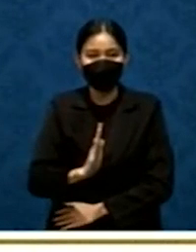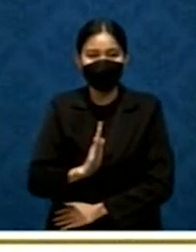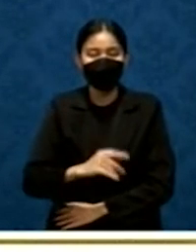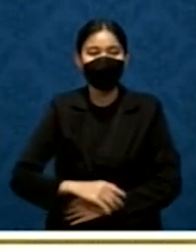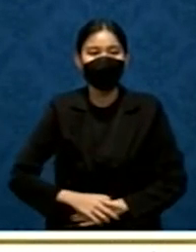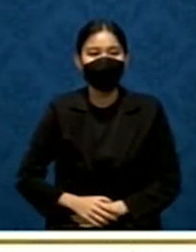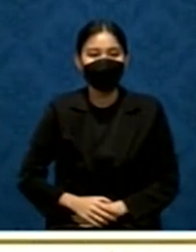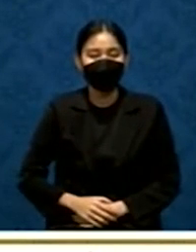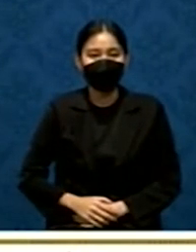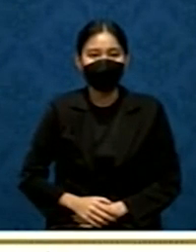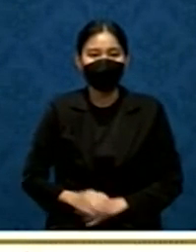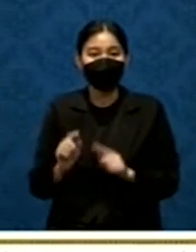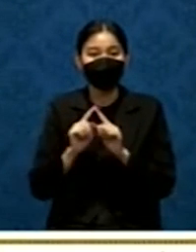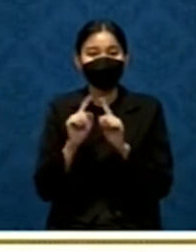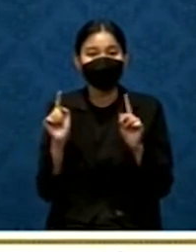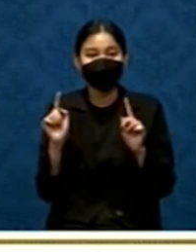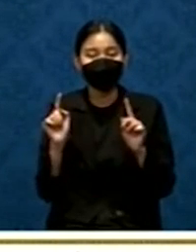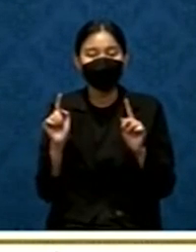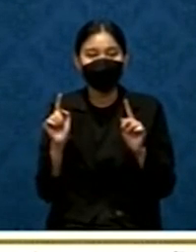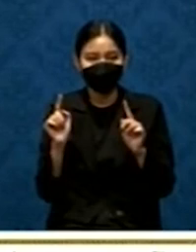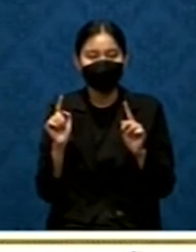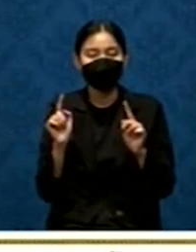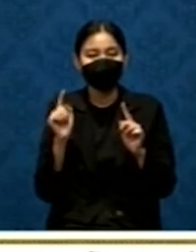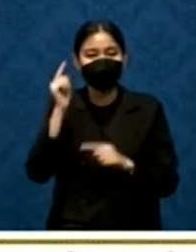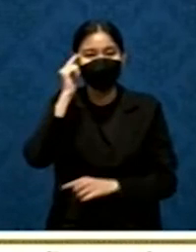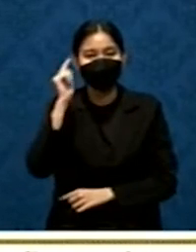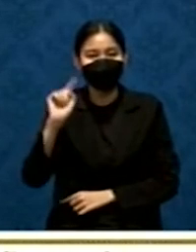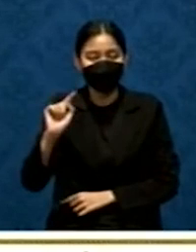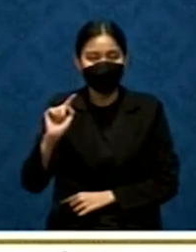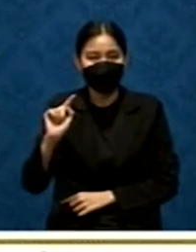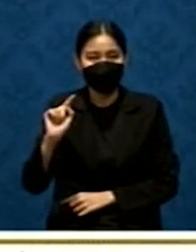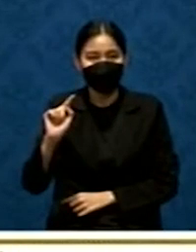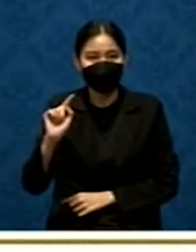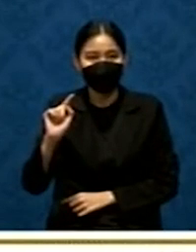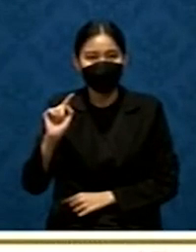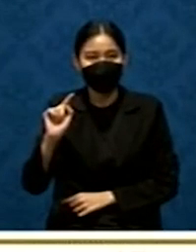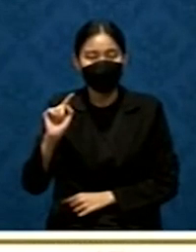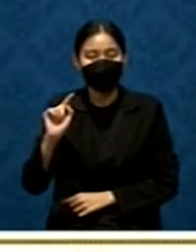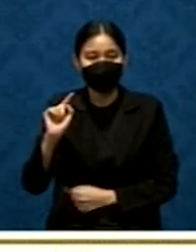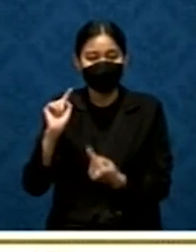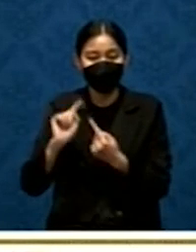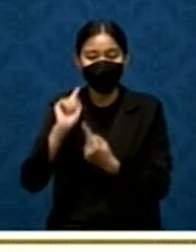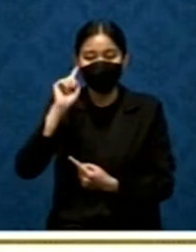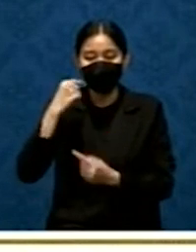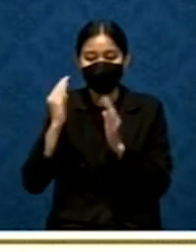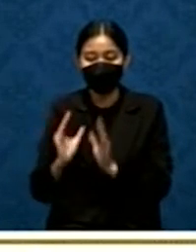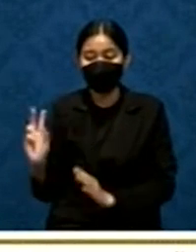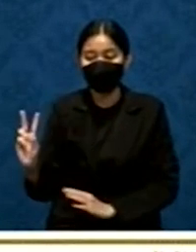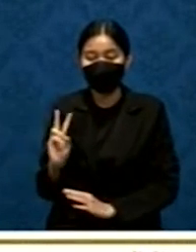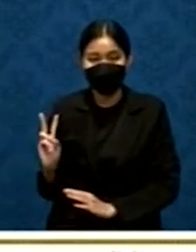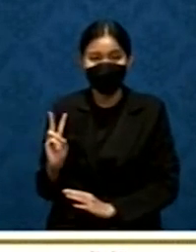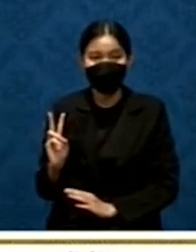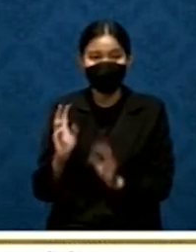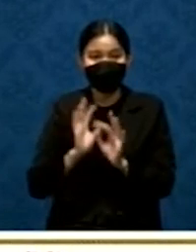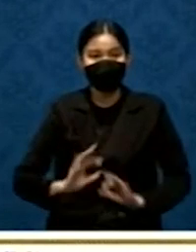ว่าเรามองเห็นสิ่งที่เกิดขึ้นกับตัวน้องทั้งสองนะครับโดยเฉพาะอย่างยิ่